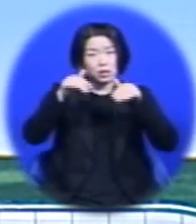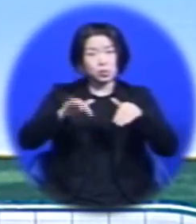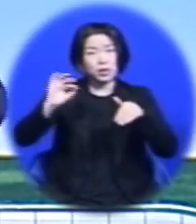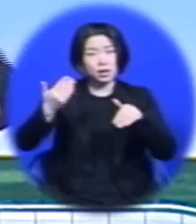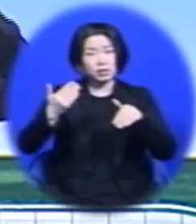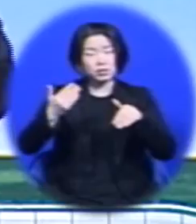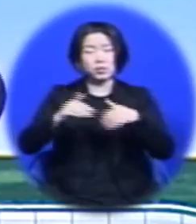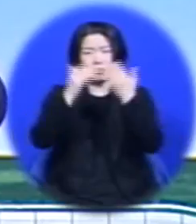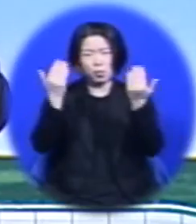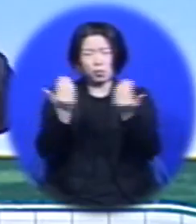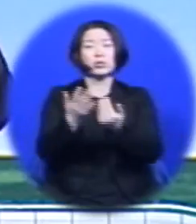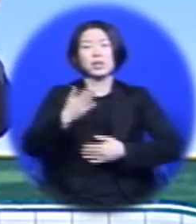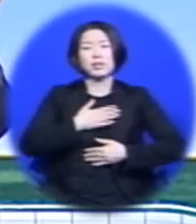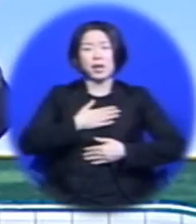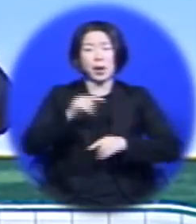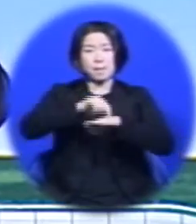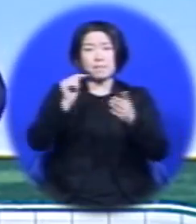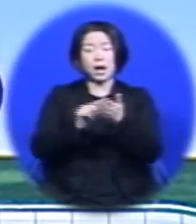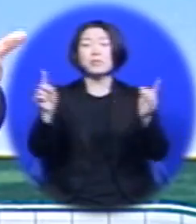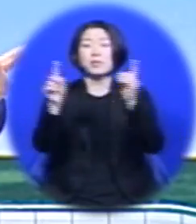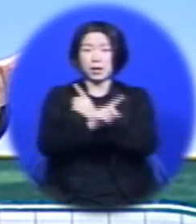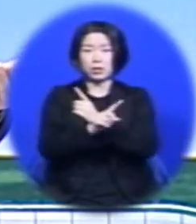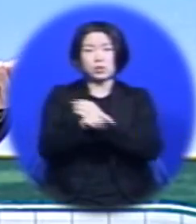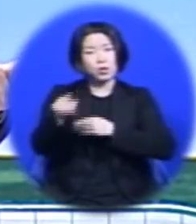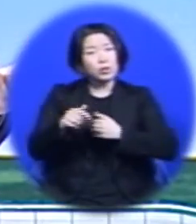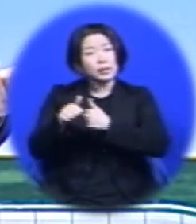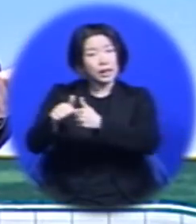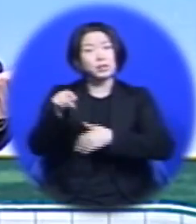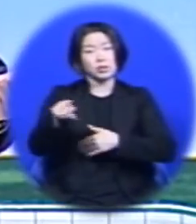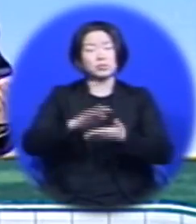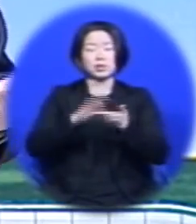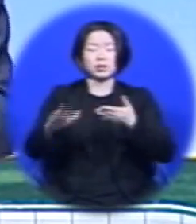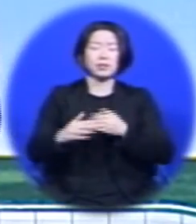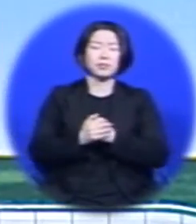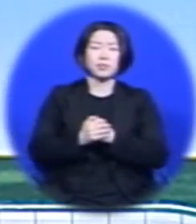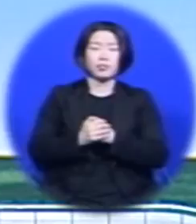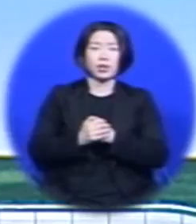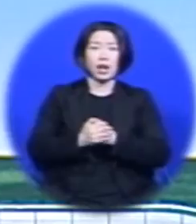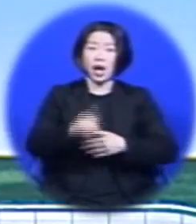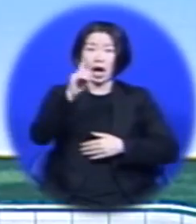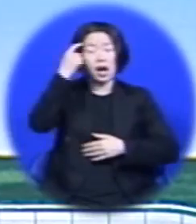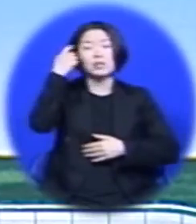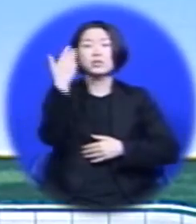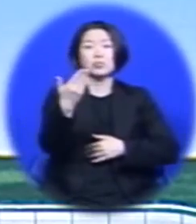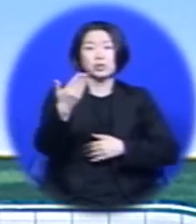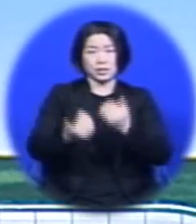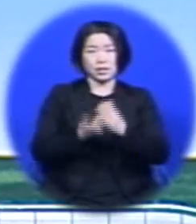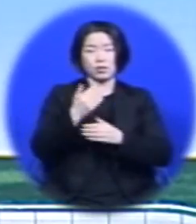것은 전적으로 내 마음이 바뀌어서 그렇게 하는 것입니다 자 한 가지 질문이 생깁니다